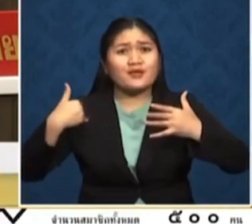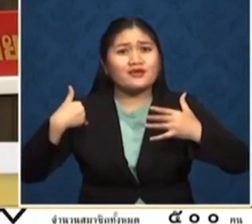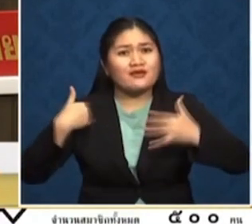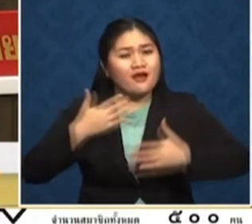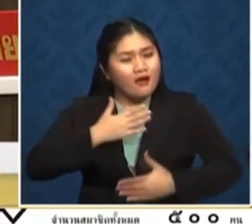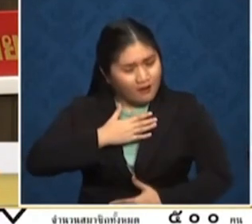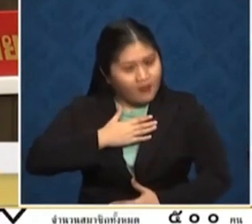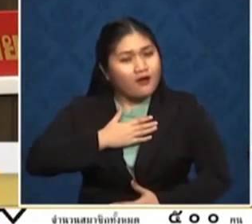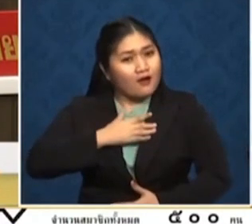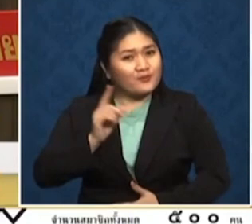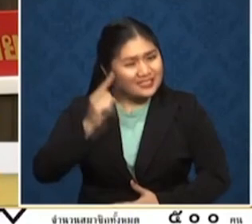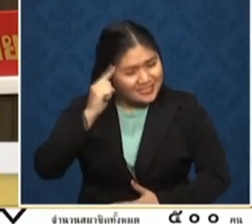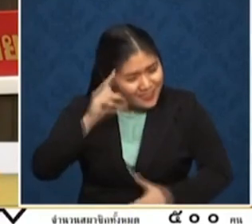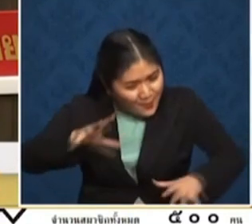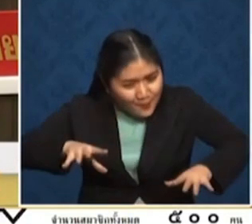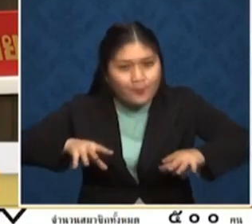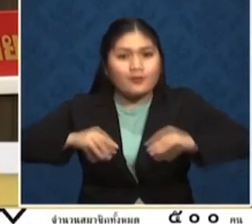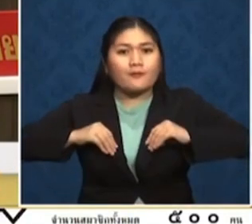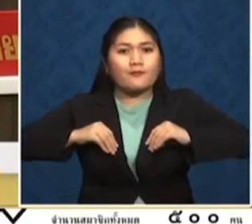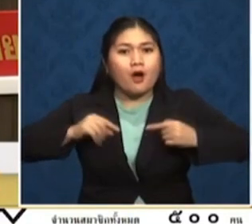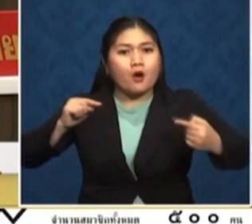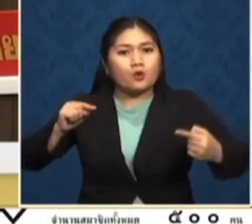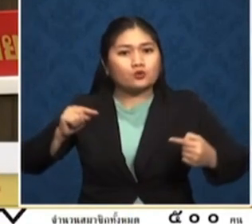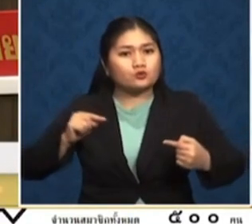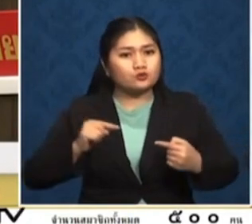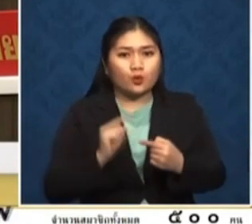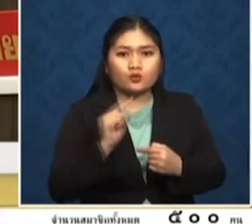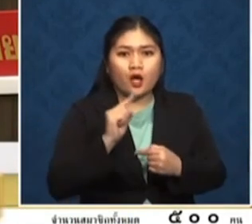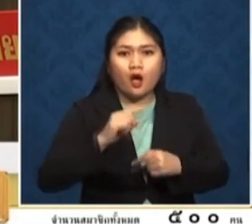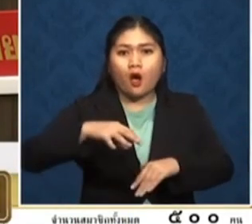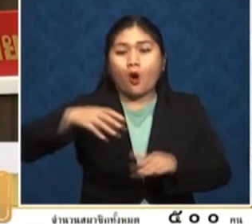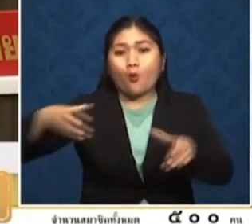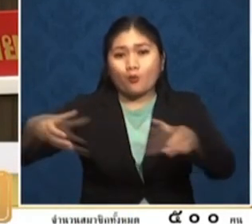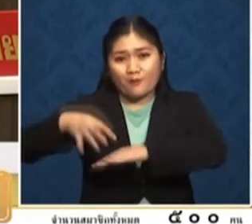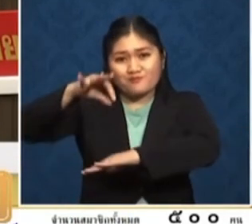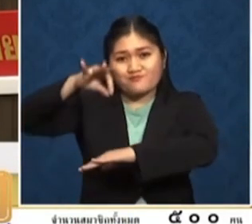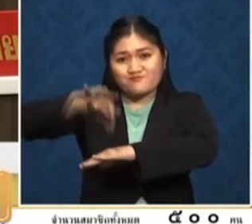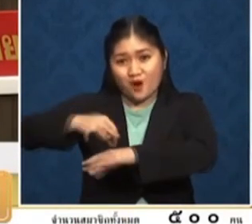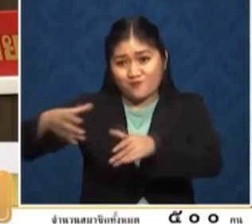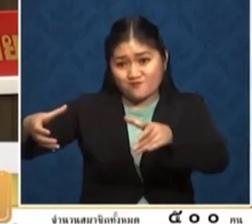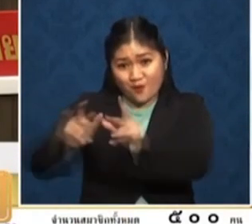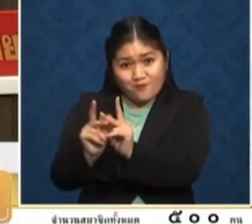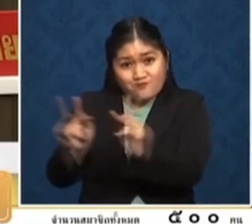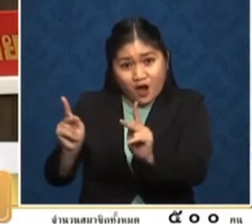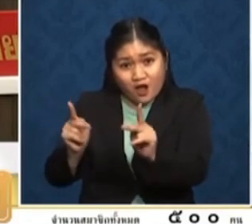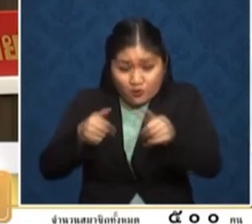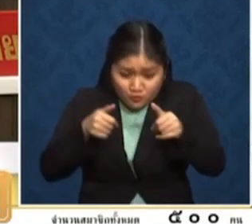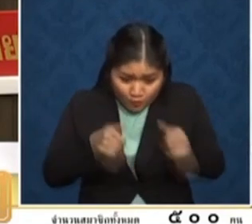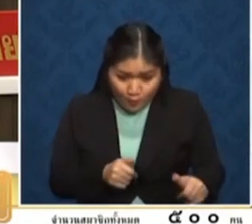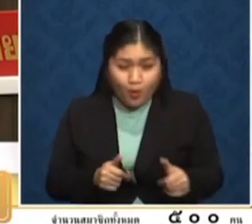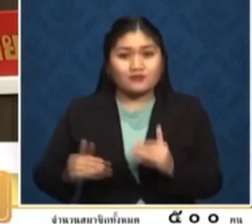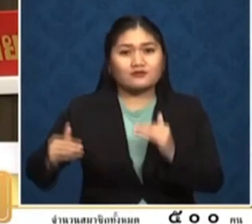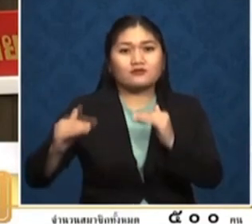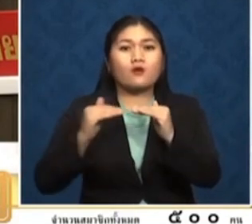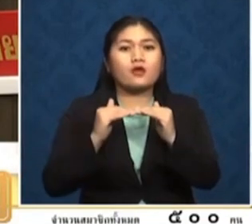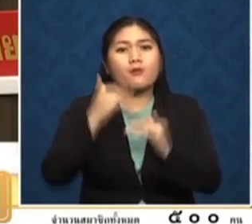หนึ่งครับที่เห็นด้วยกับการตั้งกรรมาธิการวิสามัญสมรสเท่าเทียมเพราะผม